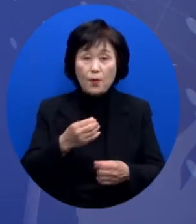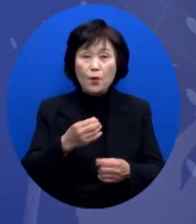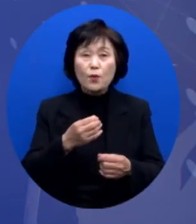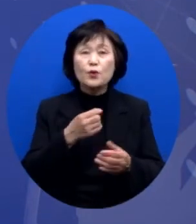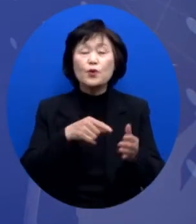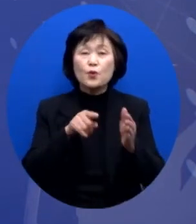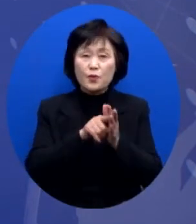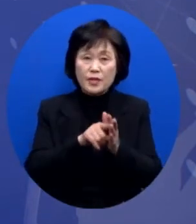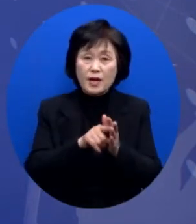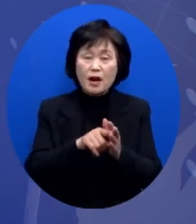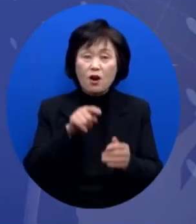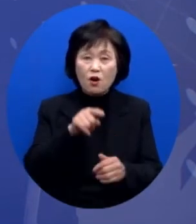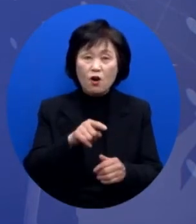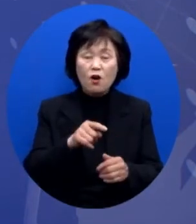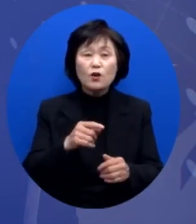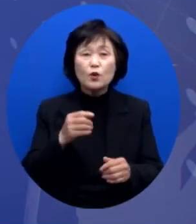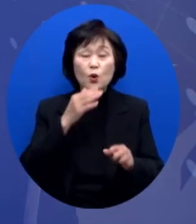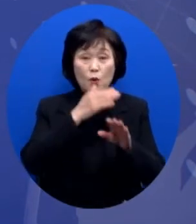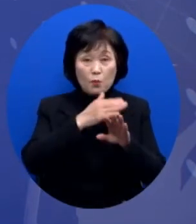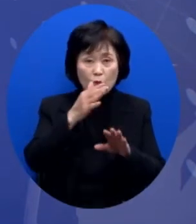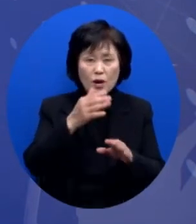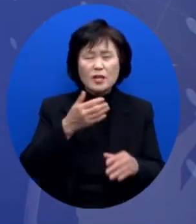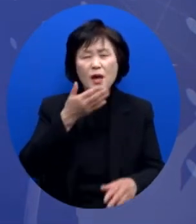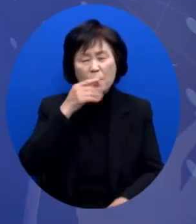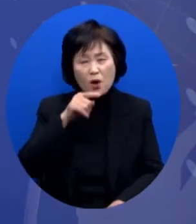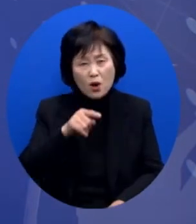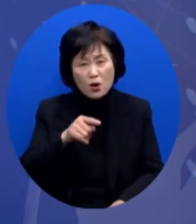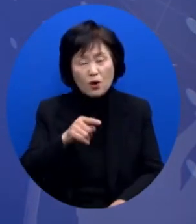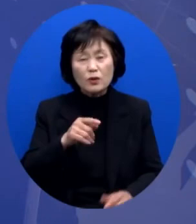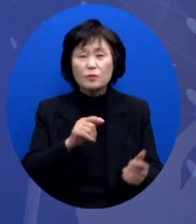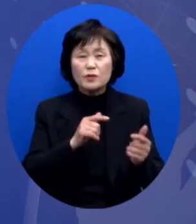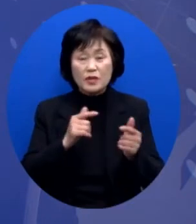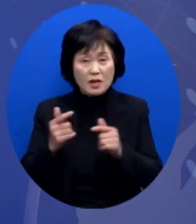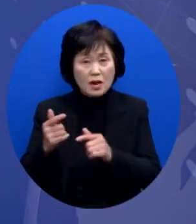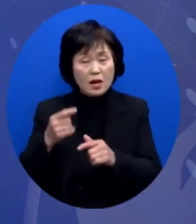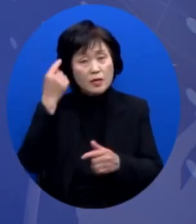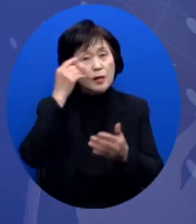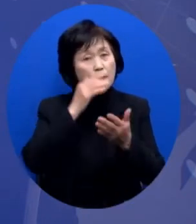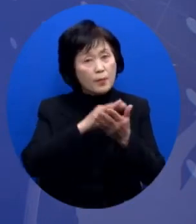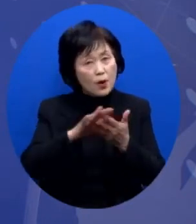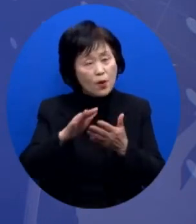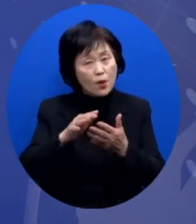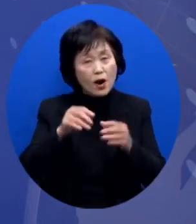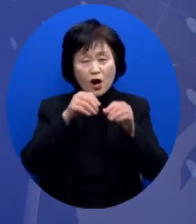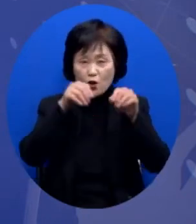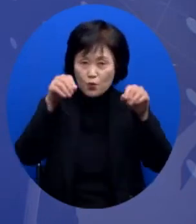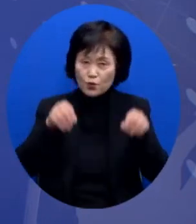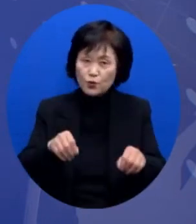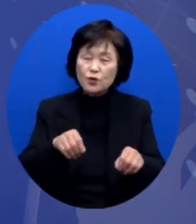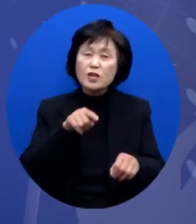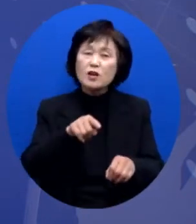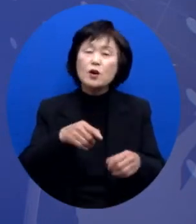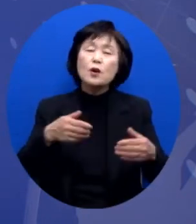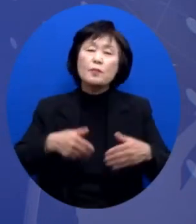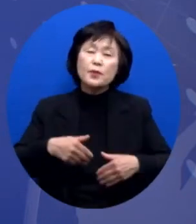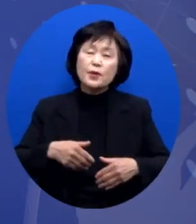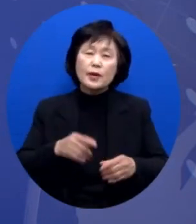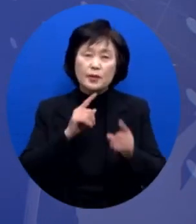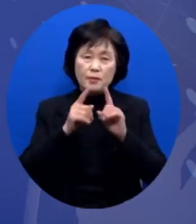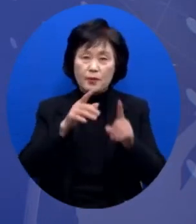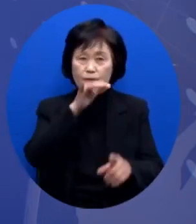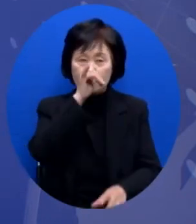북한 식량 지원을 비롯해 종교 교류 등을 적극 시행해 평화체제 구축을 반드시 이루어야 한다는 원칙을 말하고